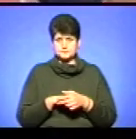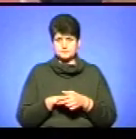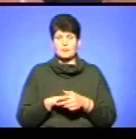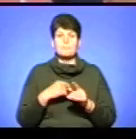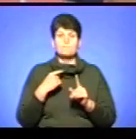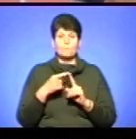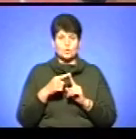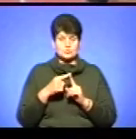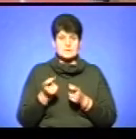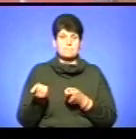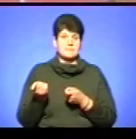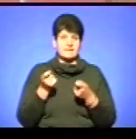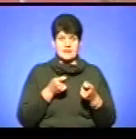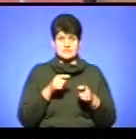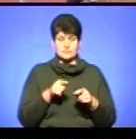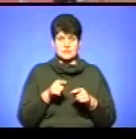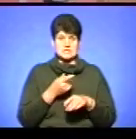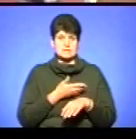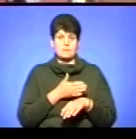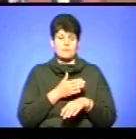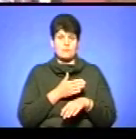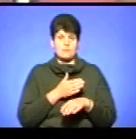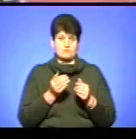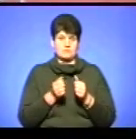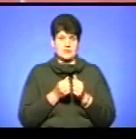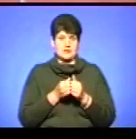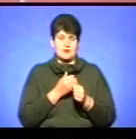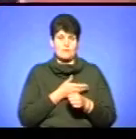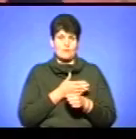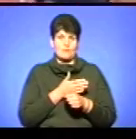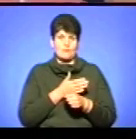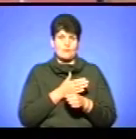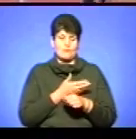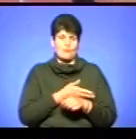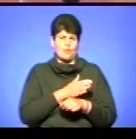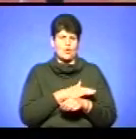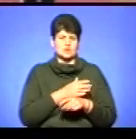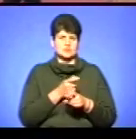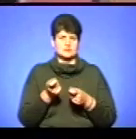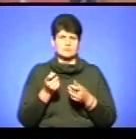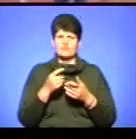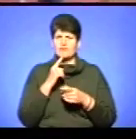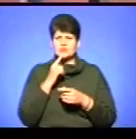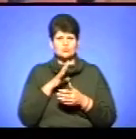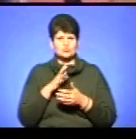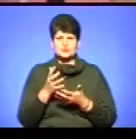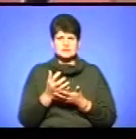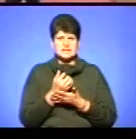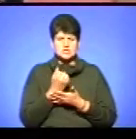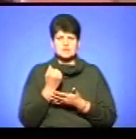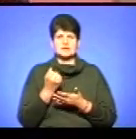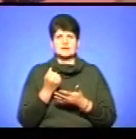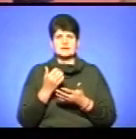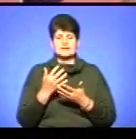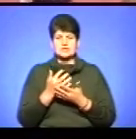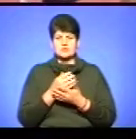Плюс привезені вони практично з-під Польщі. Це на територію країни, але з-під Польщі. Це їх дуже важко було знайти. Знайшли, бачите,